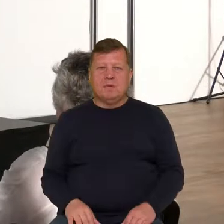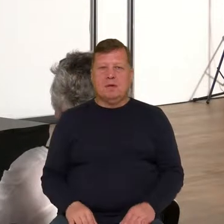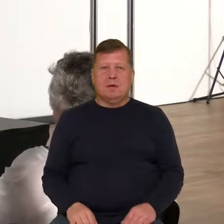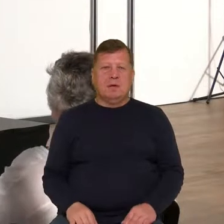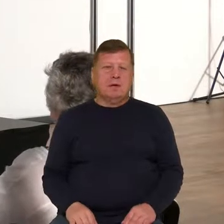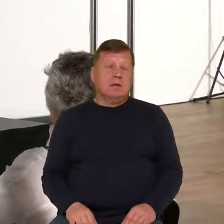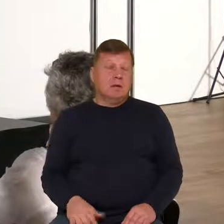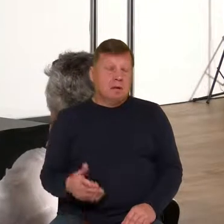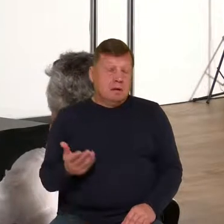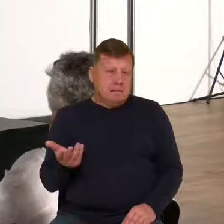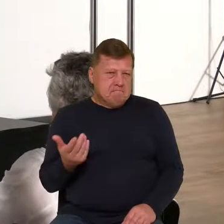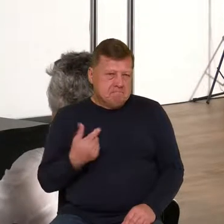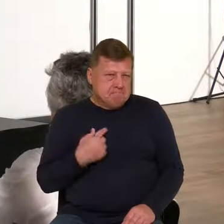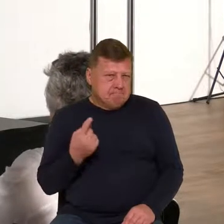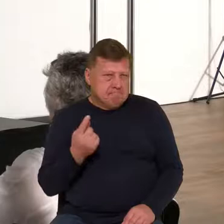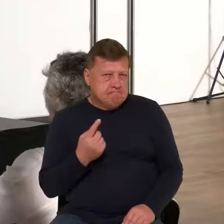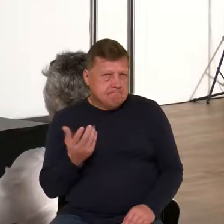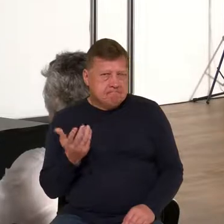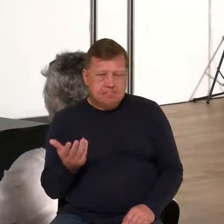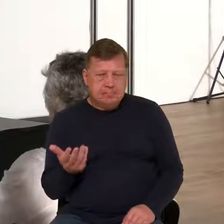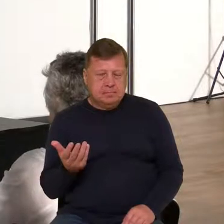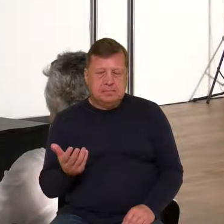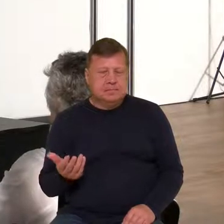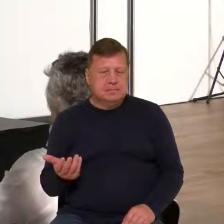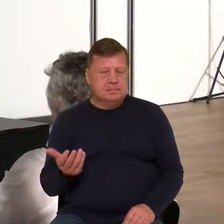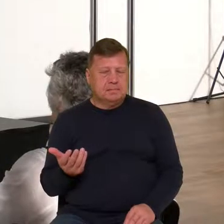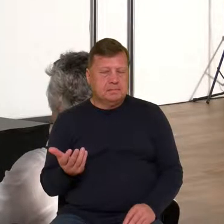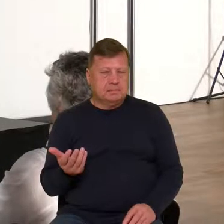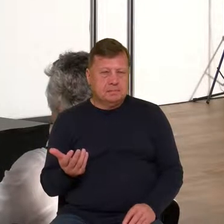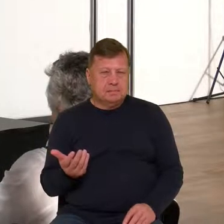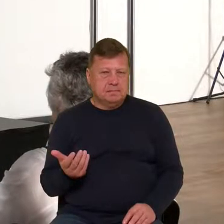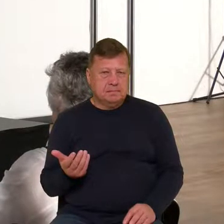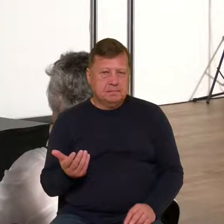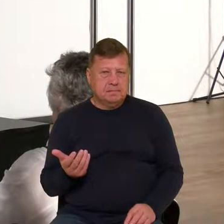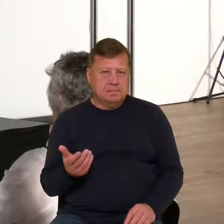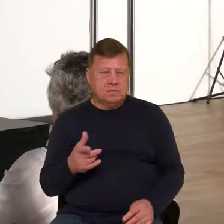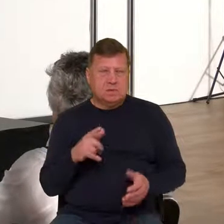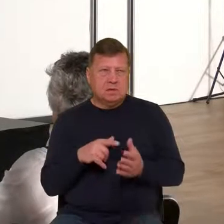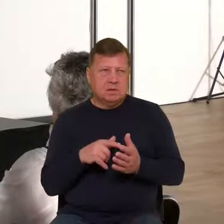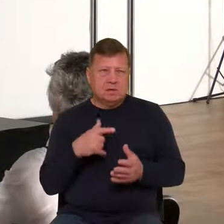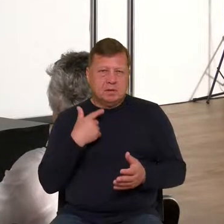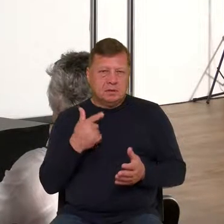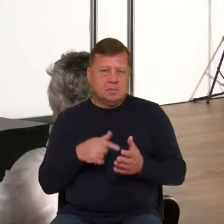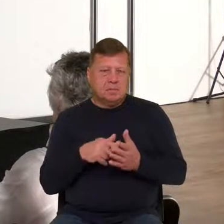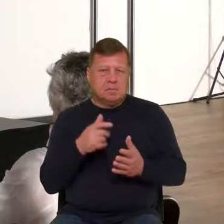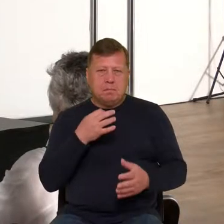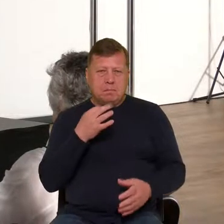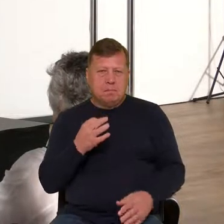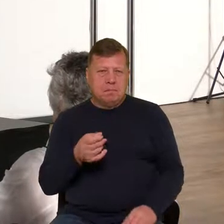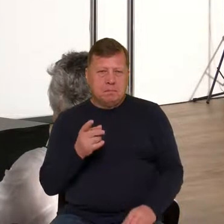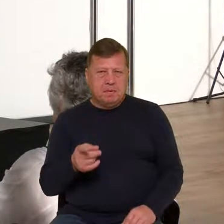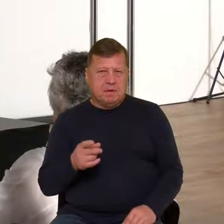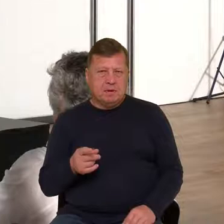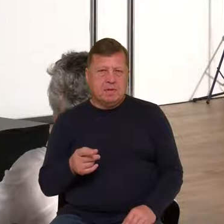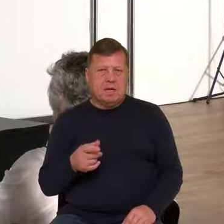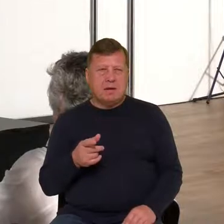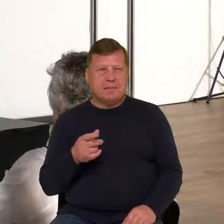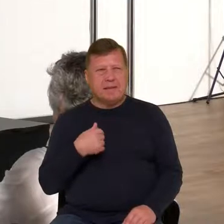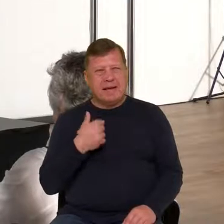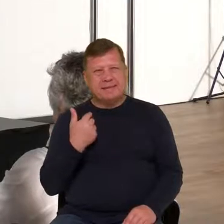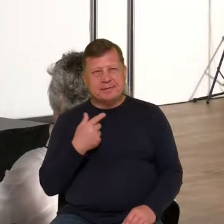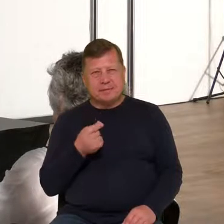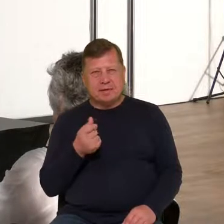Zastanawiam się i znowu to pytanie, nie chcę, żeby ono zabrzmiało zbyt technicznie,